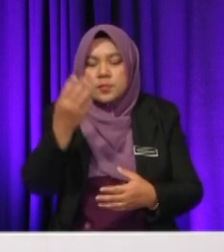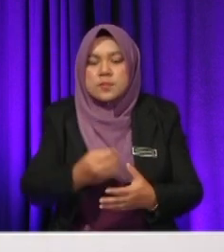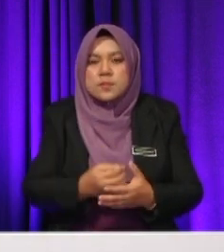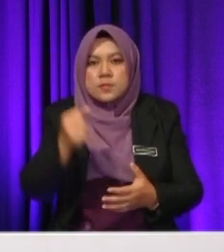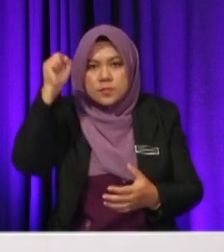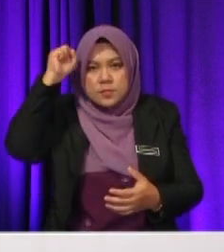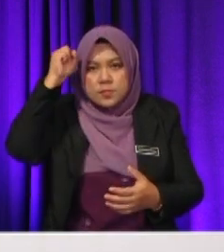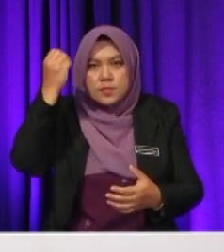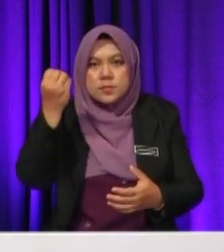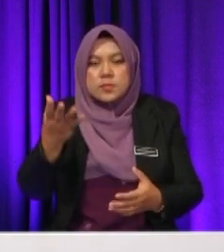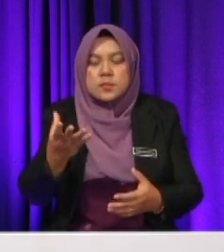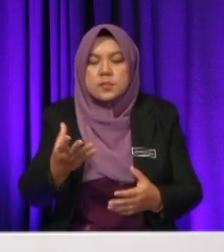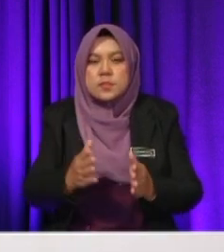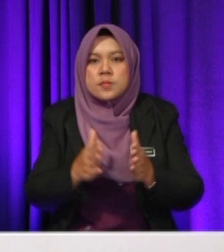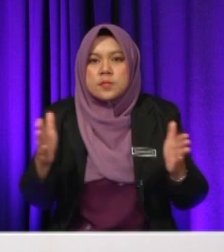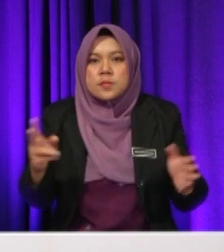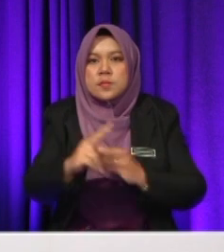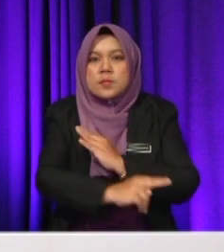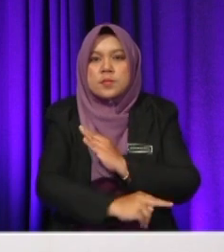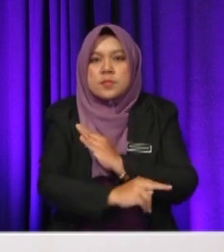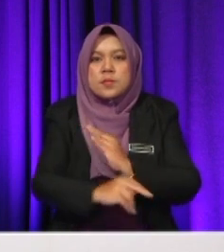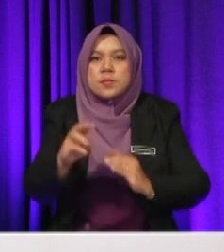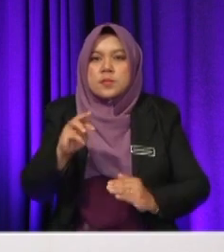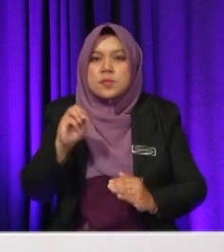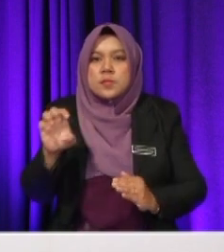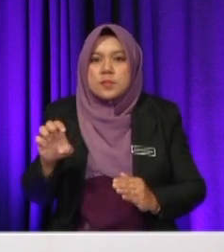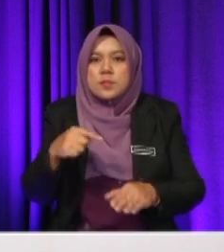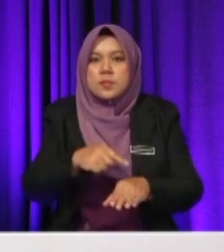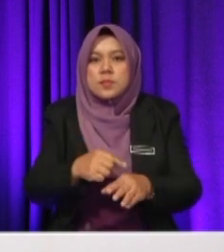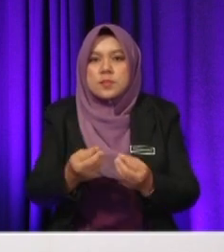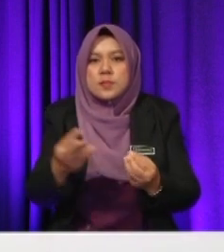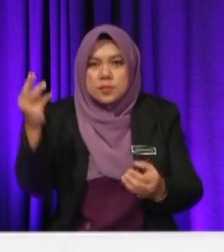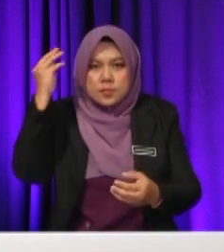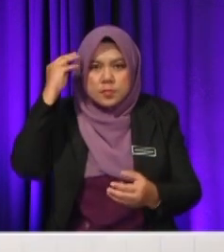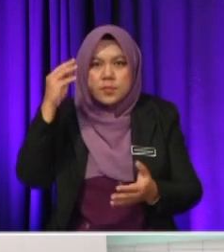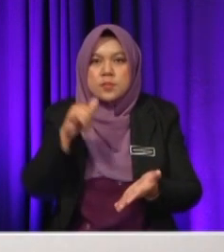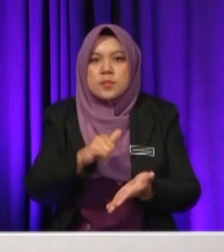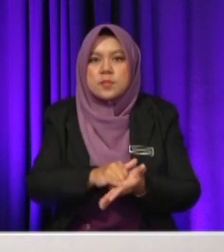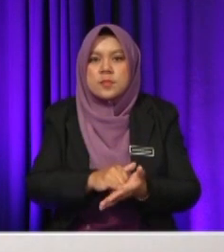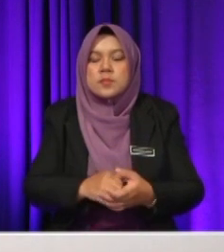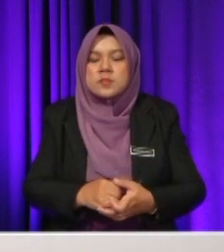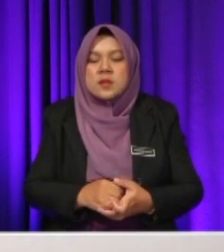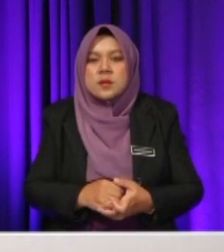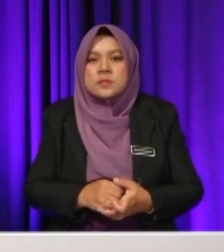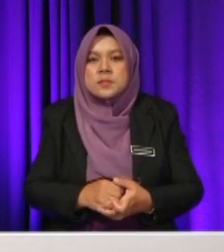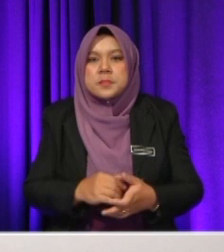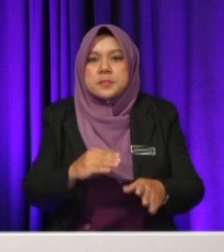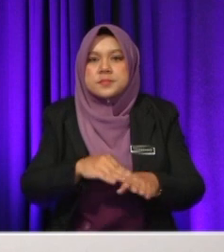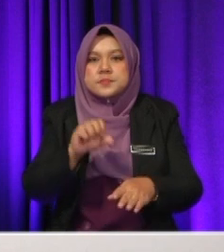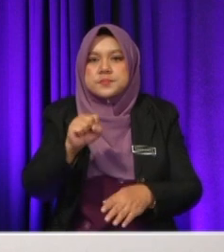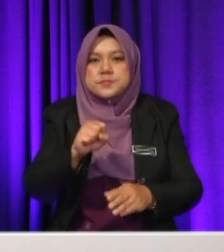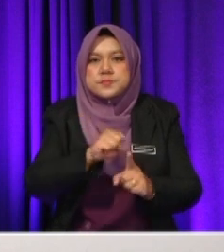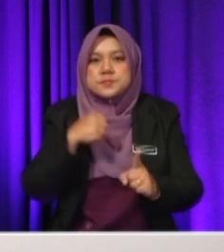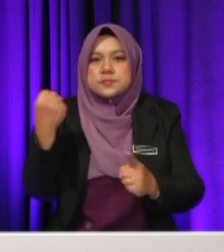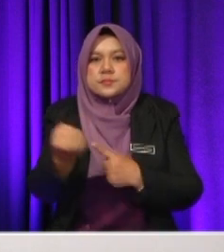kesadaran ataupun perkembangan nasionalisme yang berlaku di Tanah Melayu ketika itu dalam aspek sosial jadi